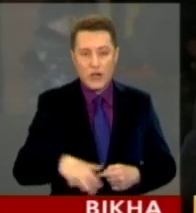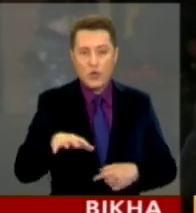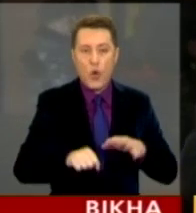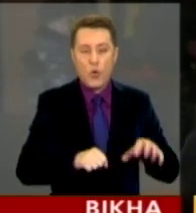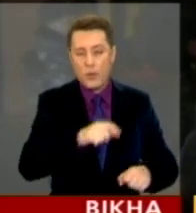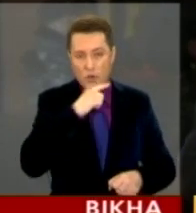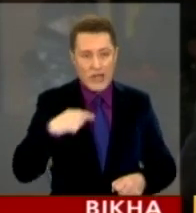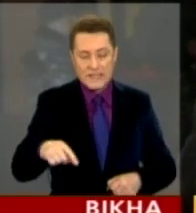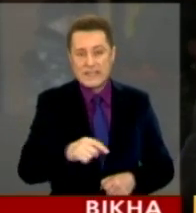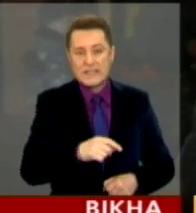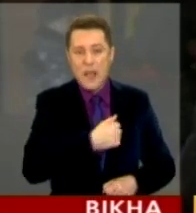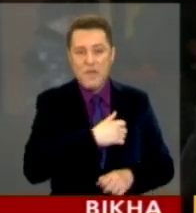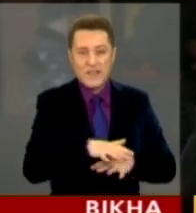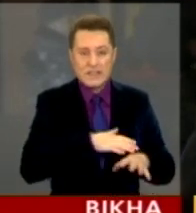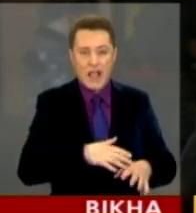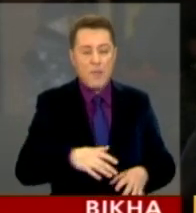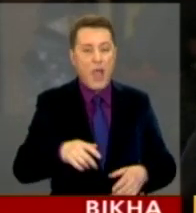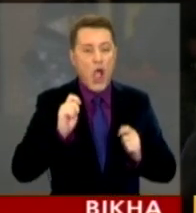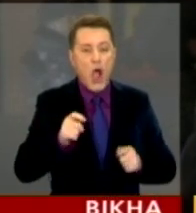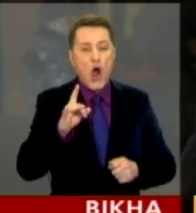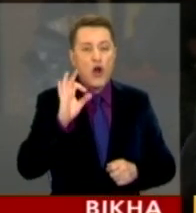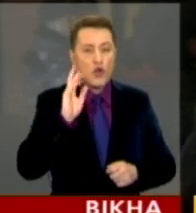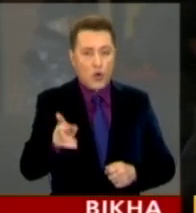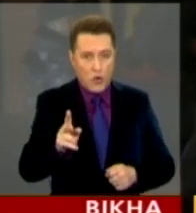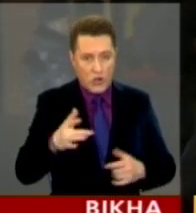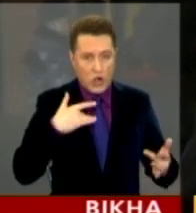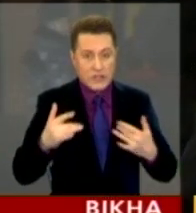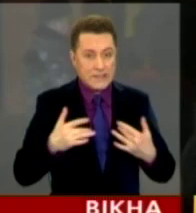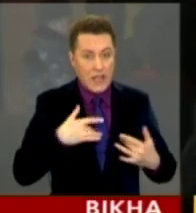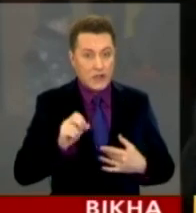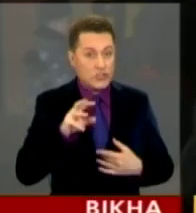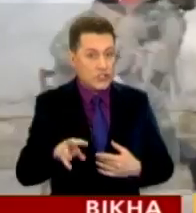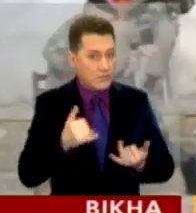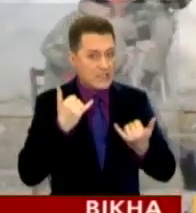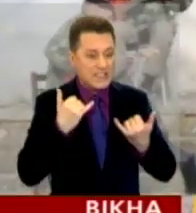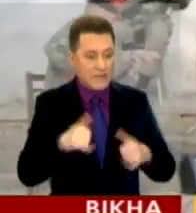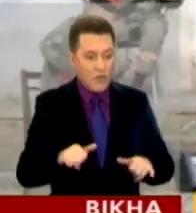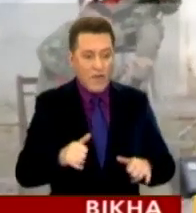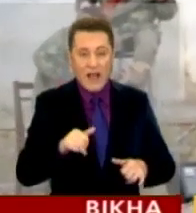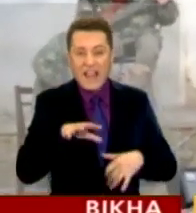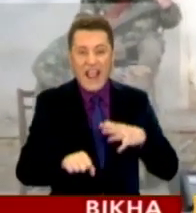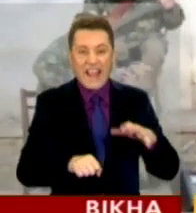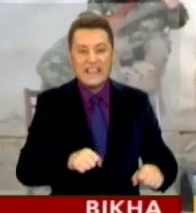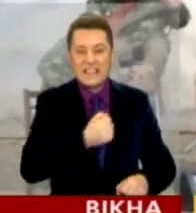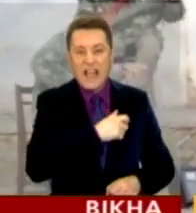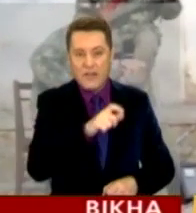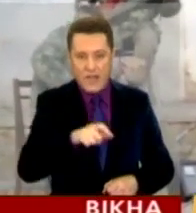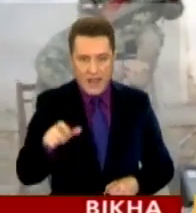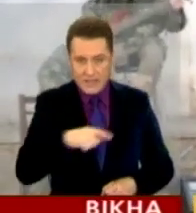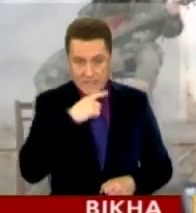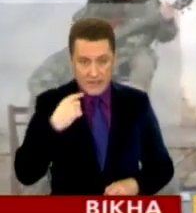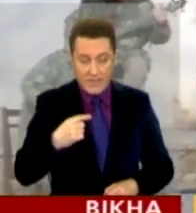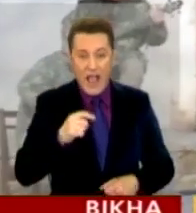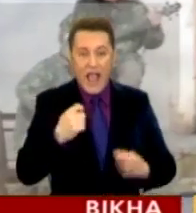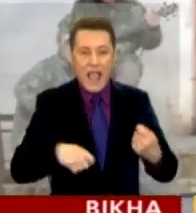окупованої російськими військами частини рок-концерт, чим дуже здивували інтервентів. Хлопці грали на гітарах